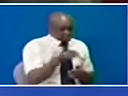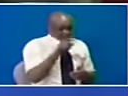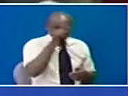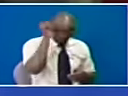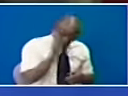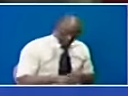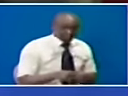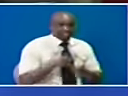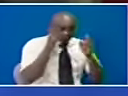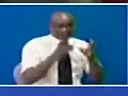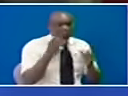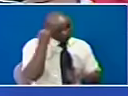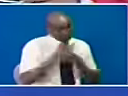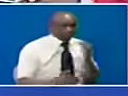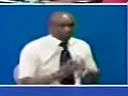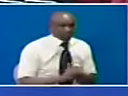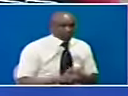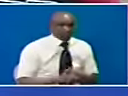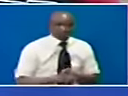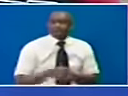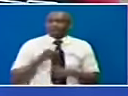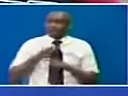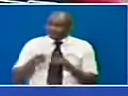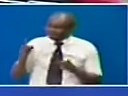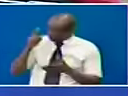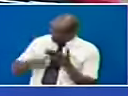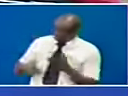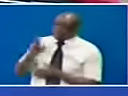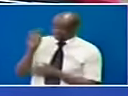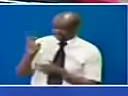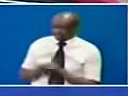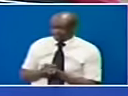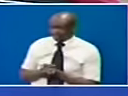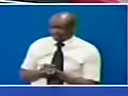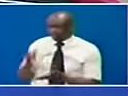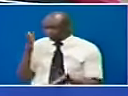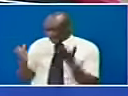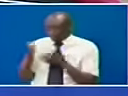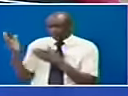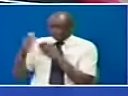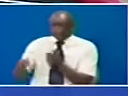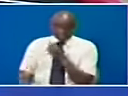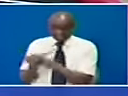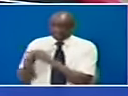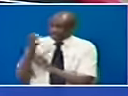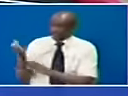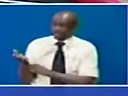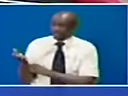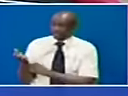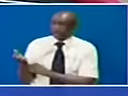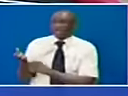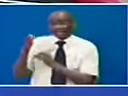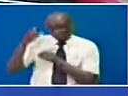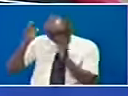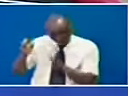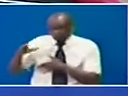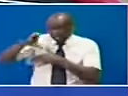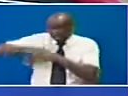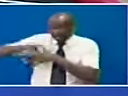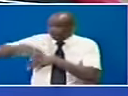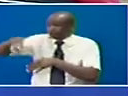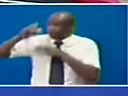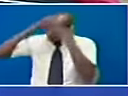lazima lifikiwe kikomo. Lakini kile ambacho mnaona kwamba huenda kikaleta hatari, kwa sababu yule intern anajua nini